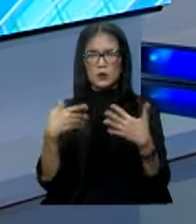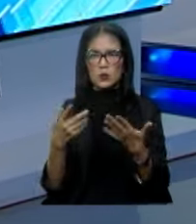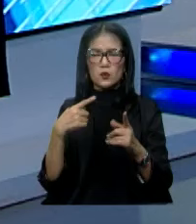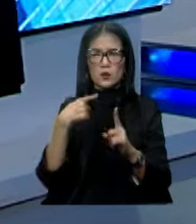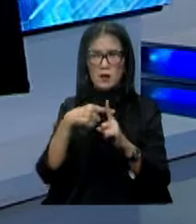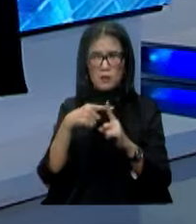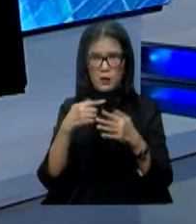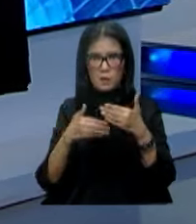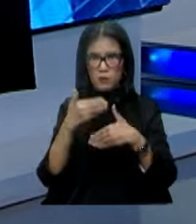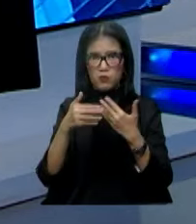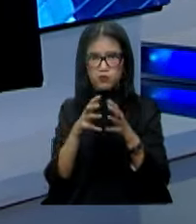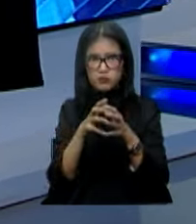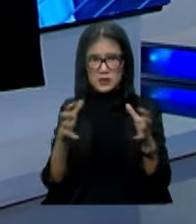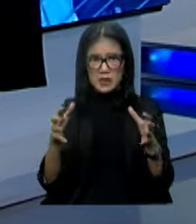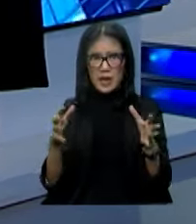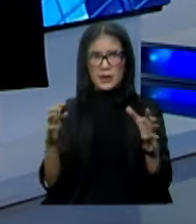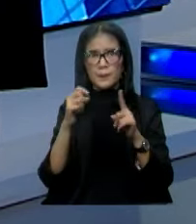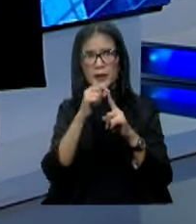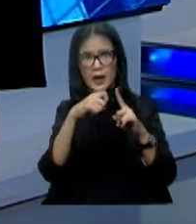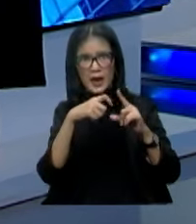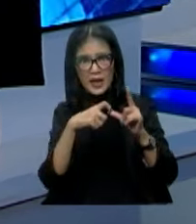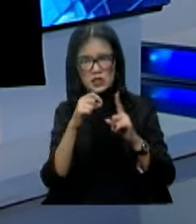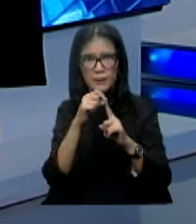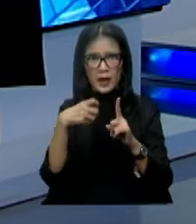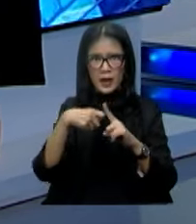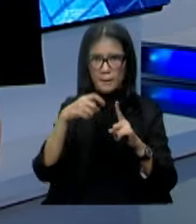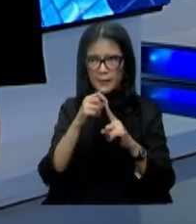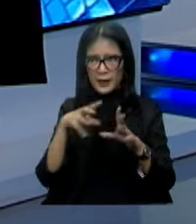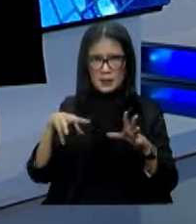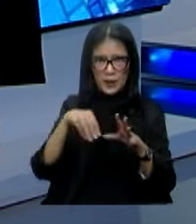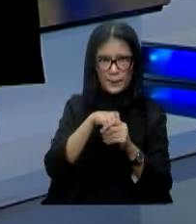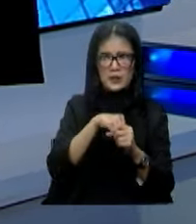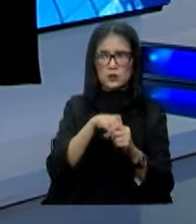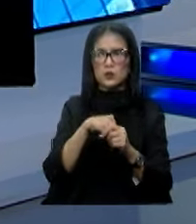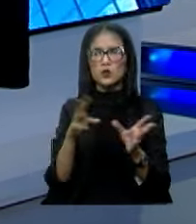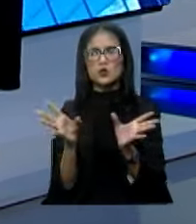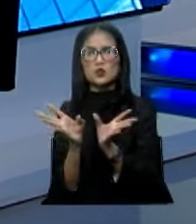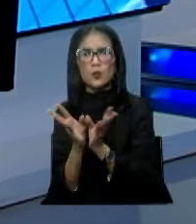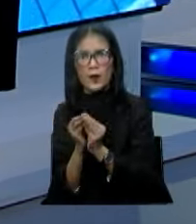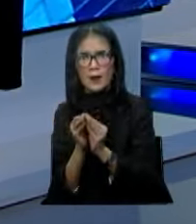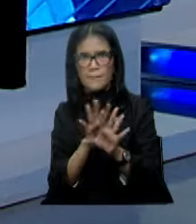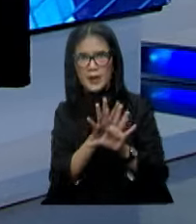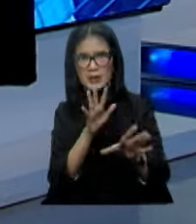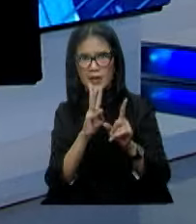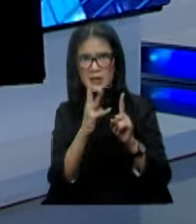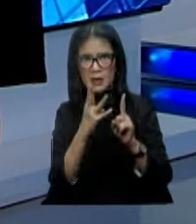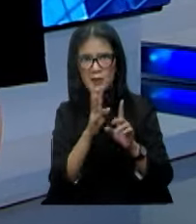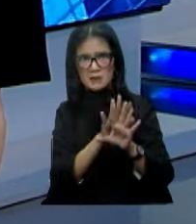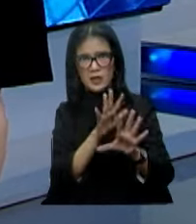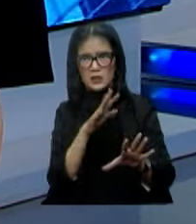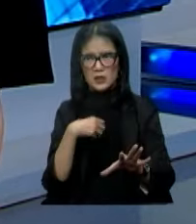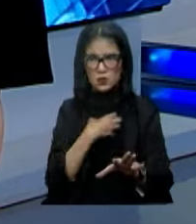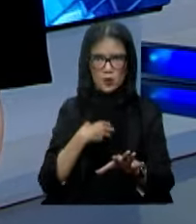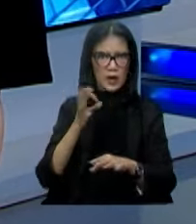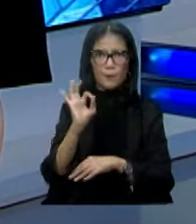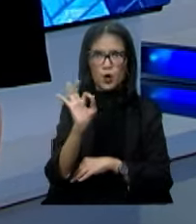besar setelah bergabungnya PKS dan PKB dan juga Partai Nasdem. Dan dengan diusung 13 partai, Ridwan Kamil cukup percaya diri melenggang ke